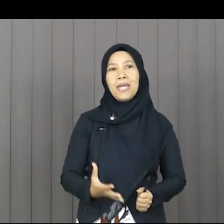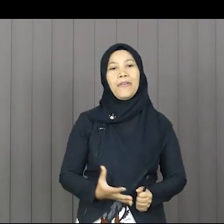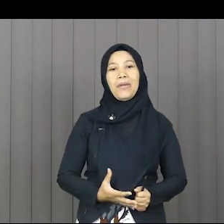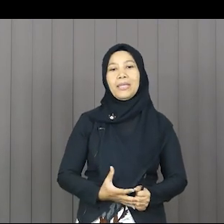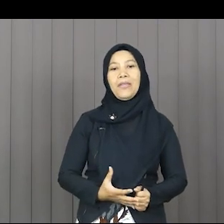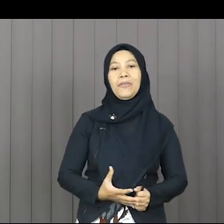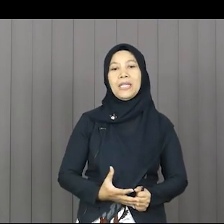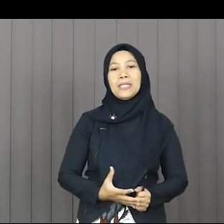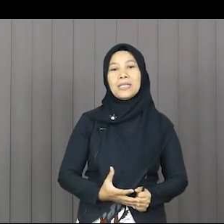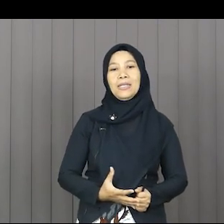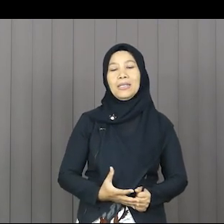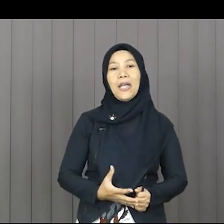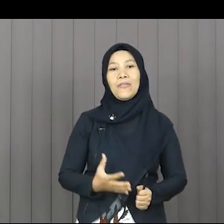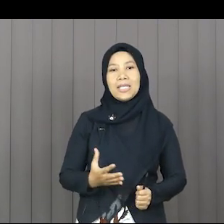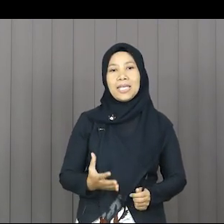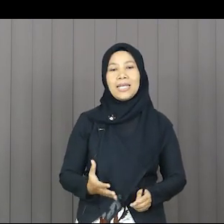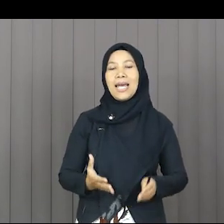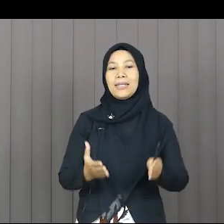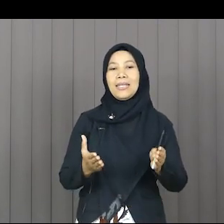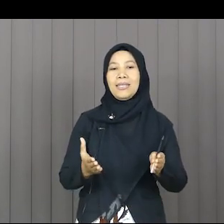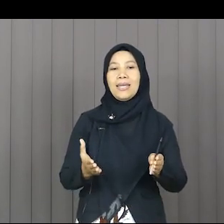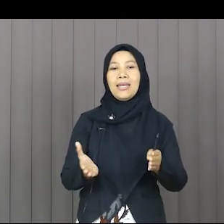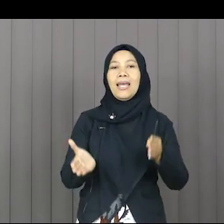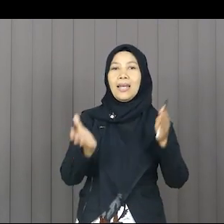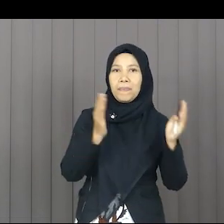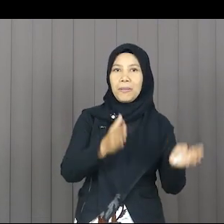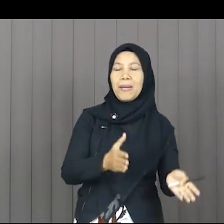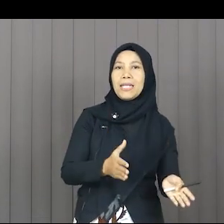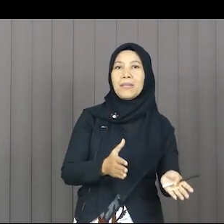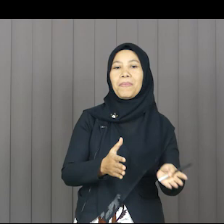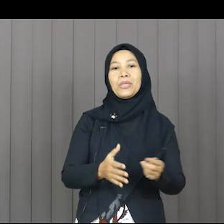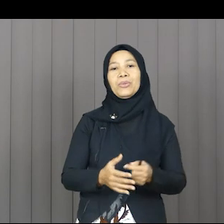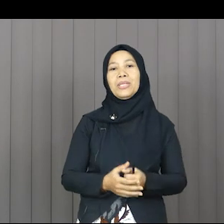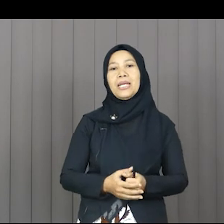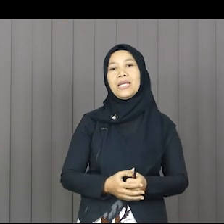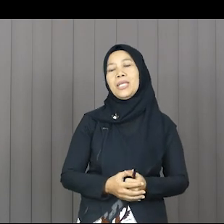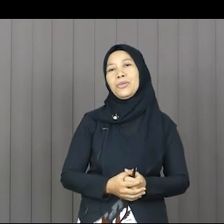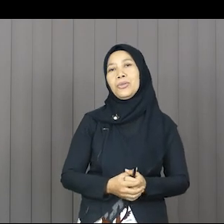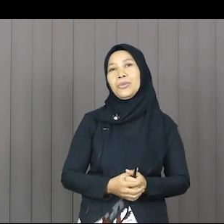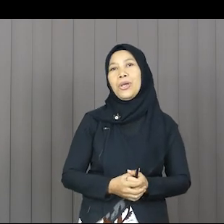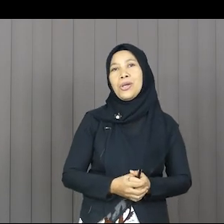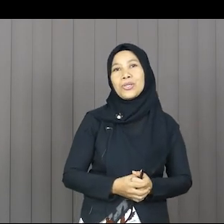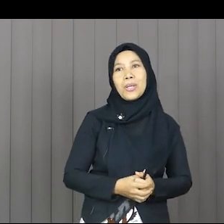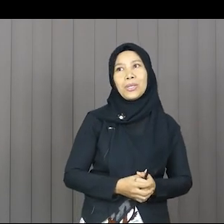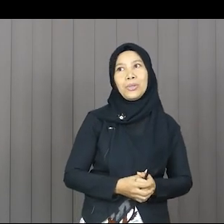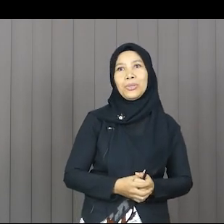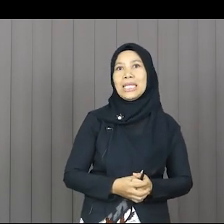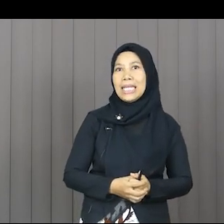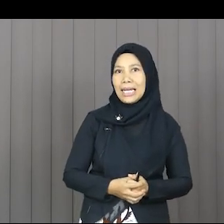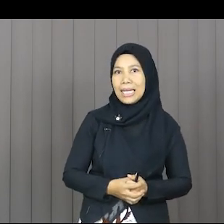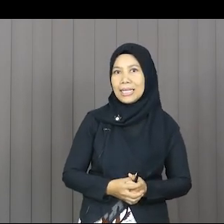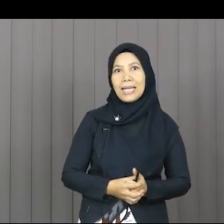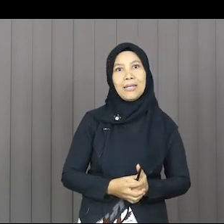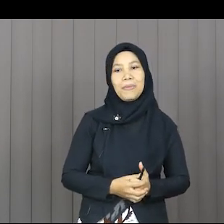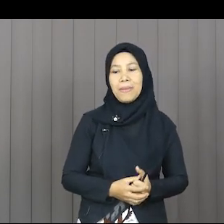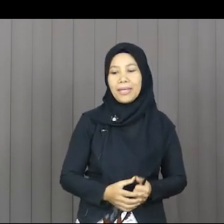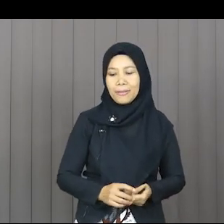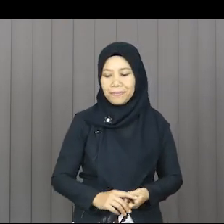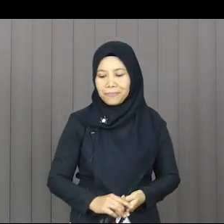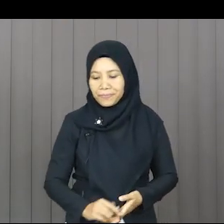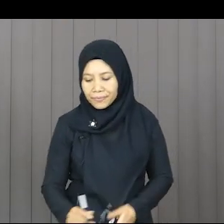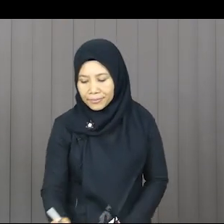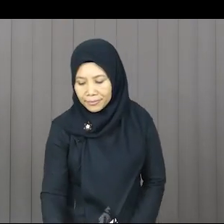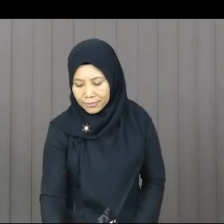yang lebih efektif dan efisien, artinya lebih pada tepat guna, itu suatu tindakan yang lebih